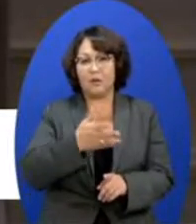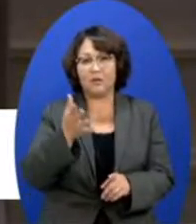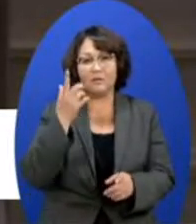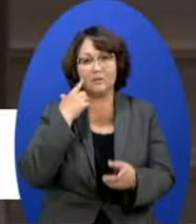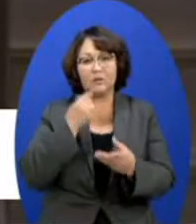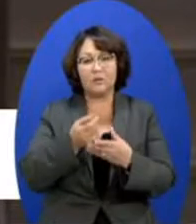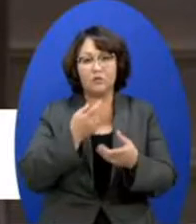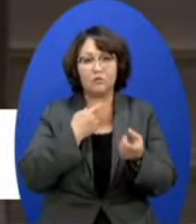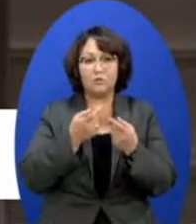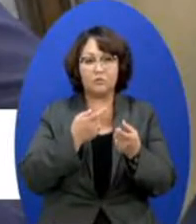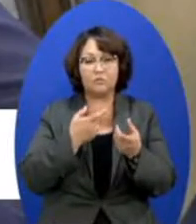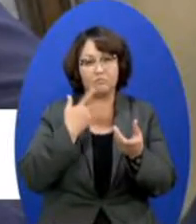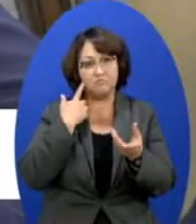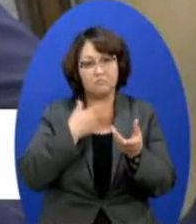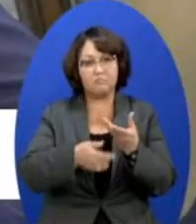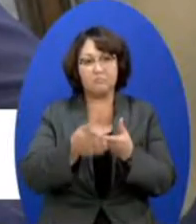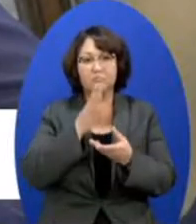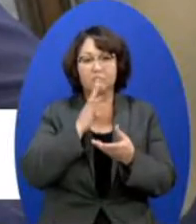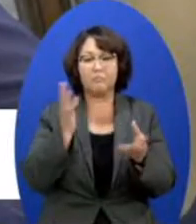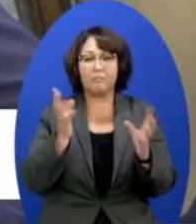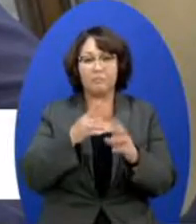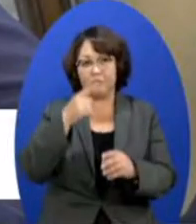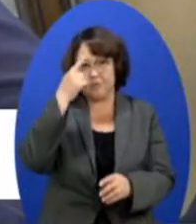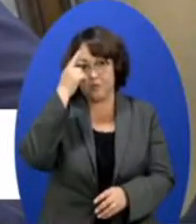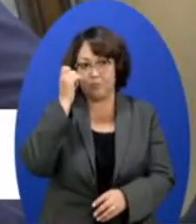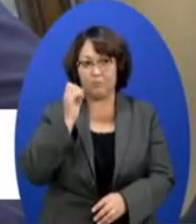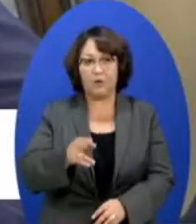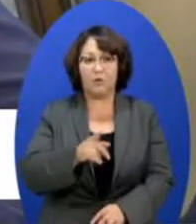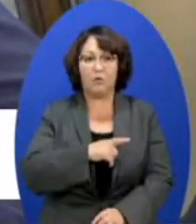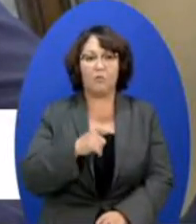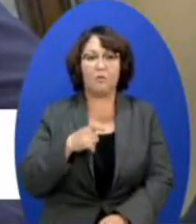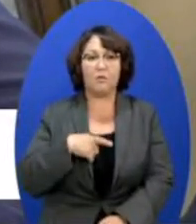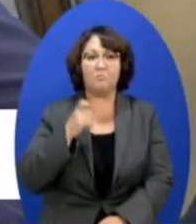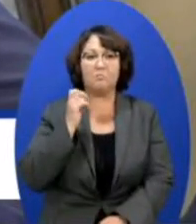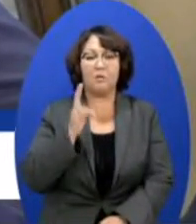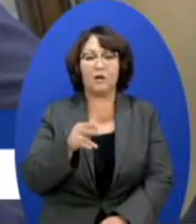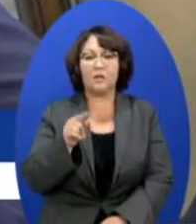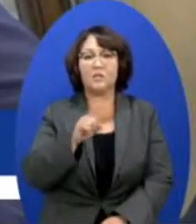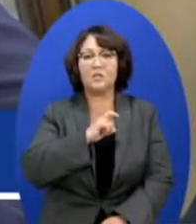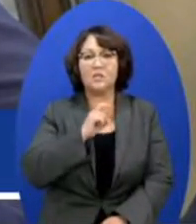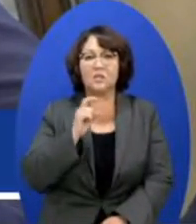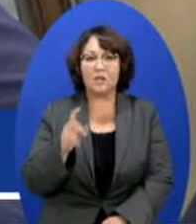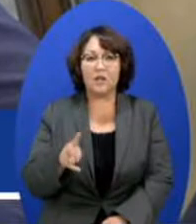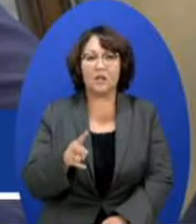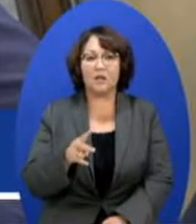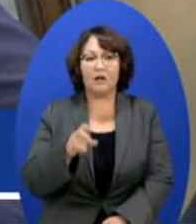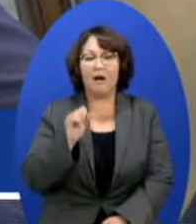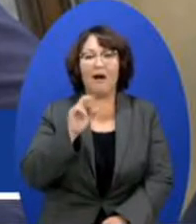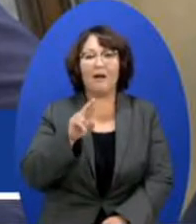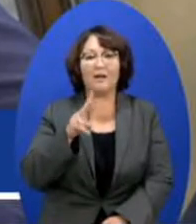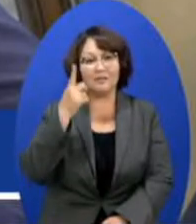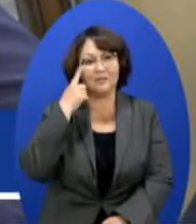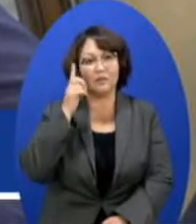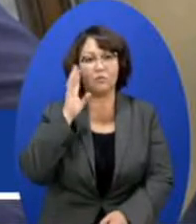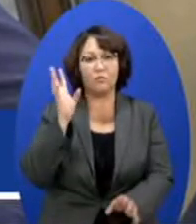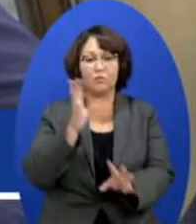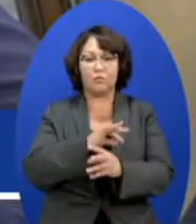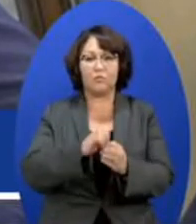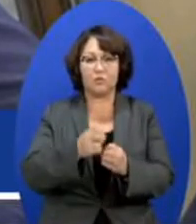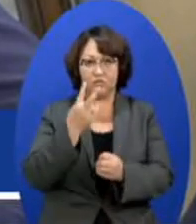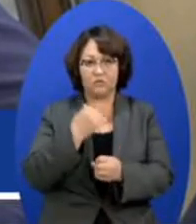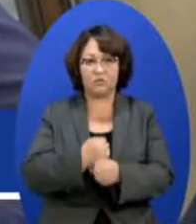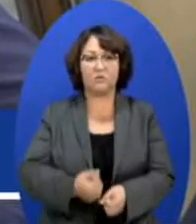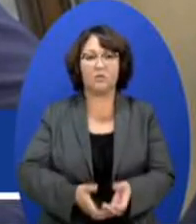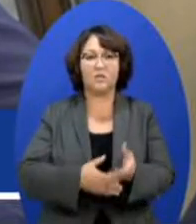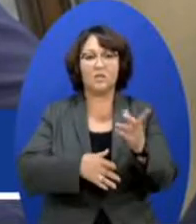тав хүнтэй сонсолцох гэж үзэж байгаа маа. Монгол банкны зүгээс бол арилжааны банкны одоо зээлийн энийг дэмжиж эдийн засгийн мөнгө